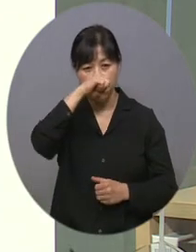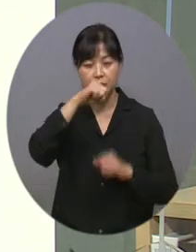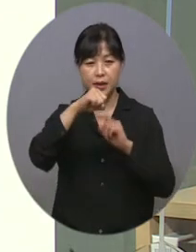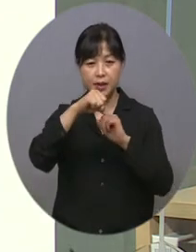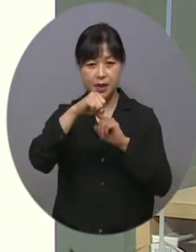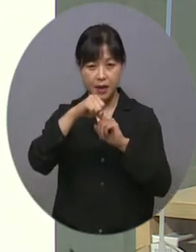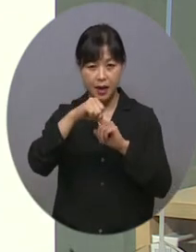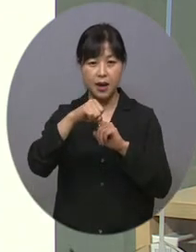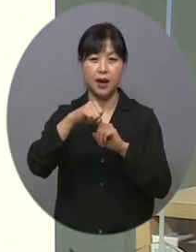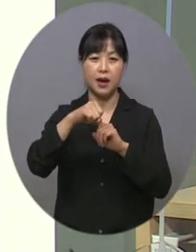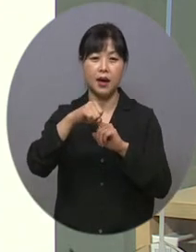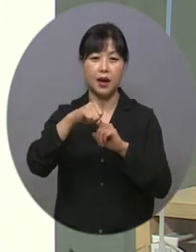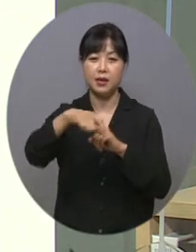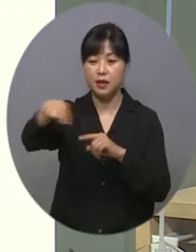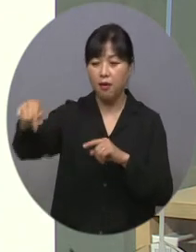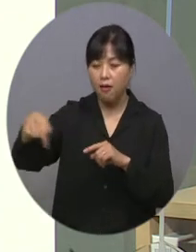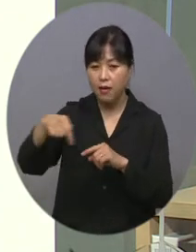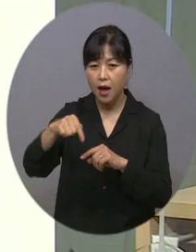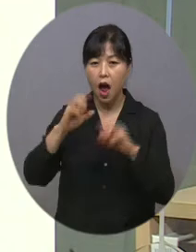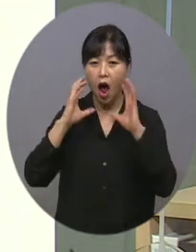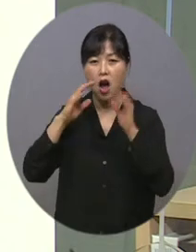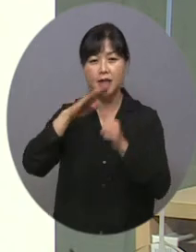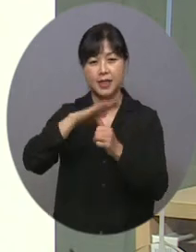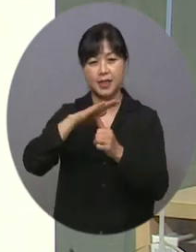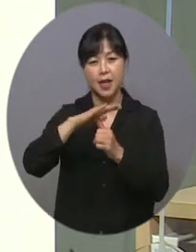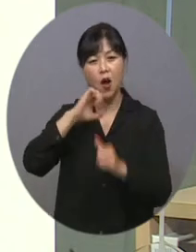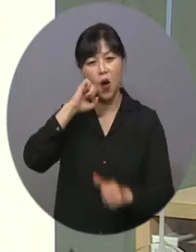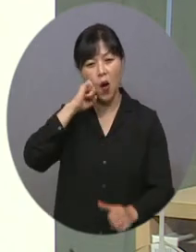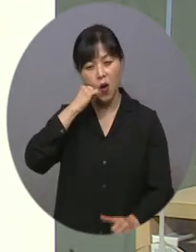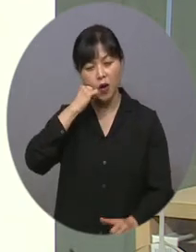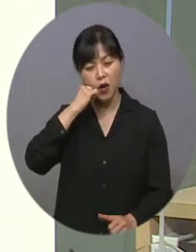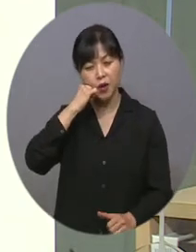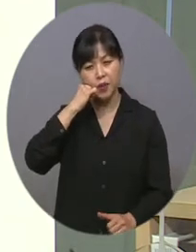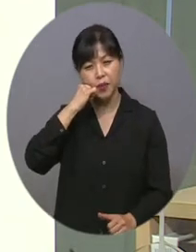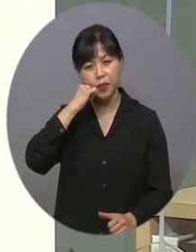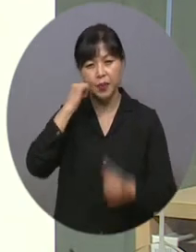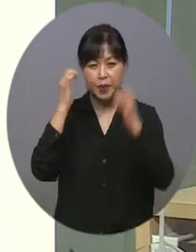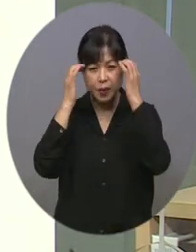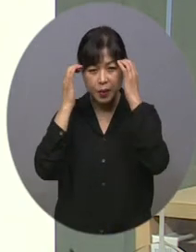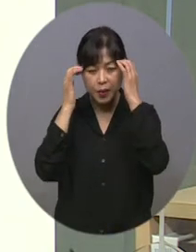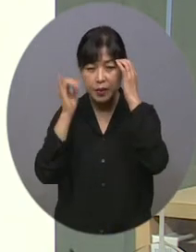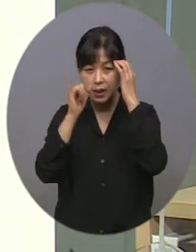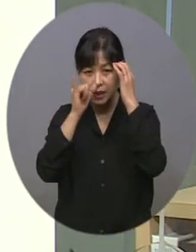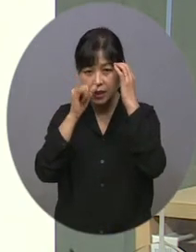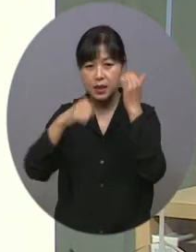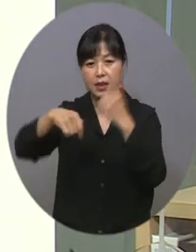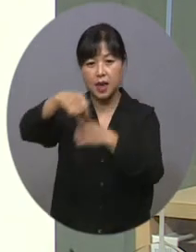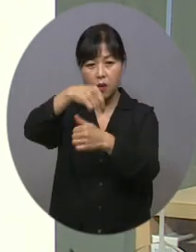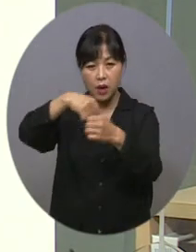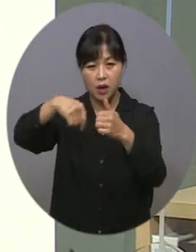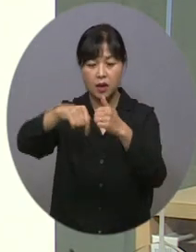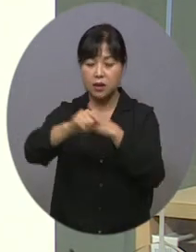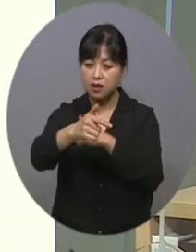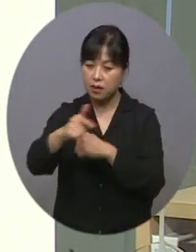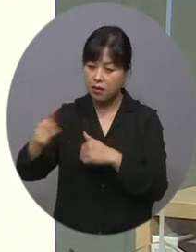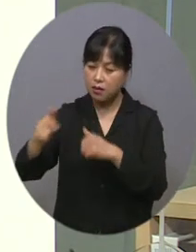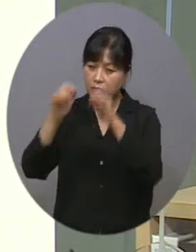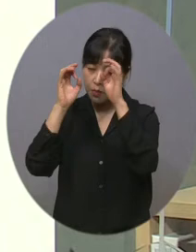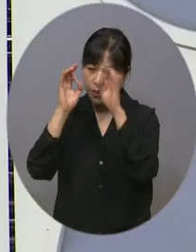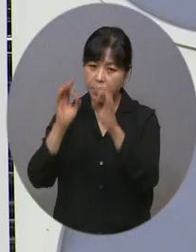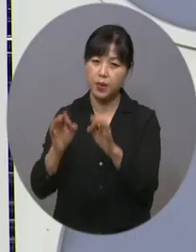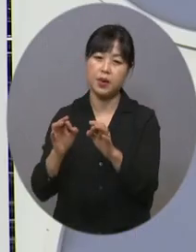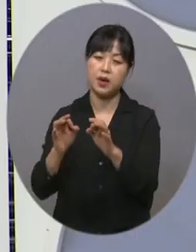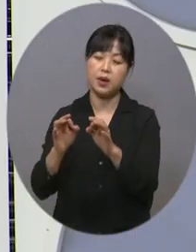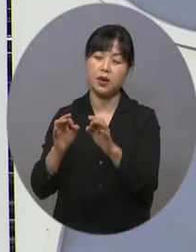한 구석에 예. 어린이들의 그 어려움을 예. 겪고 있는 그 예. 여러 가지의 참상, 예. 어려움